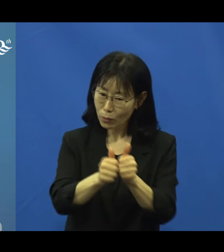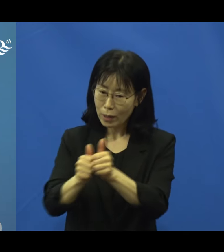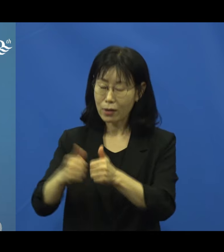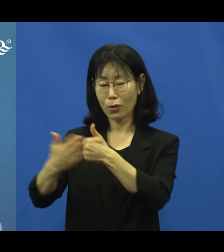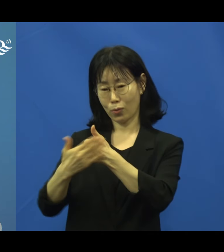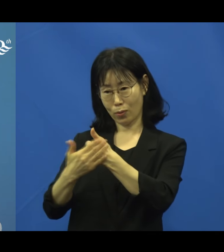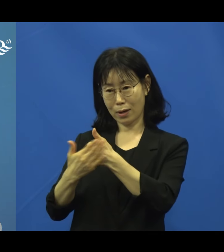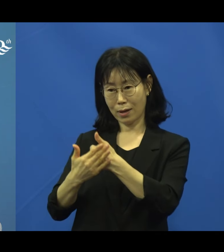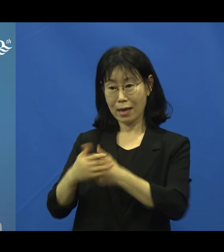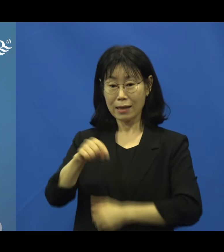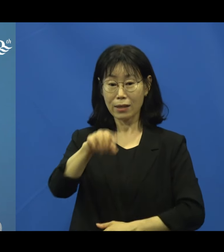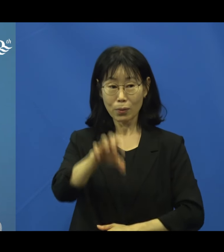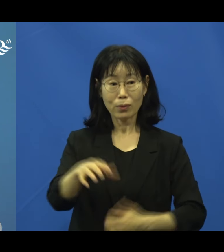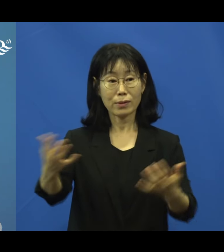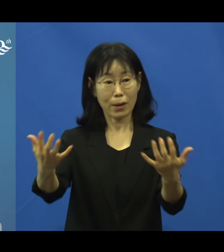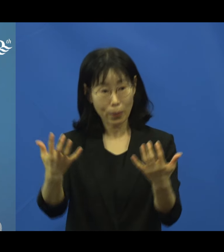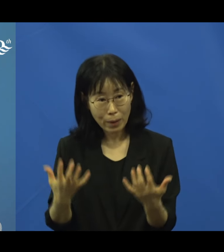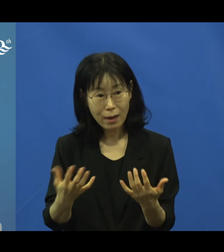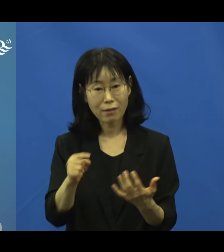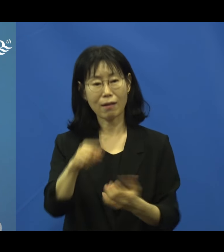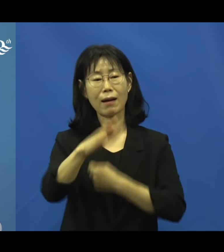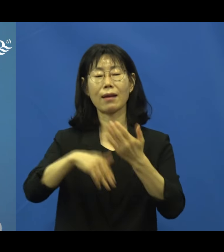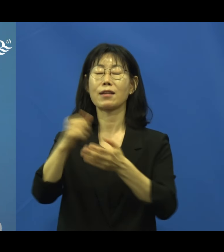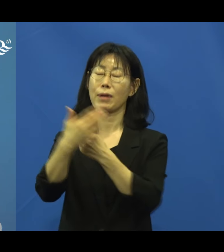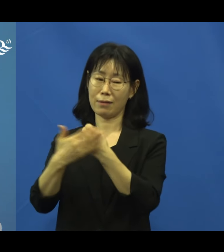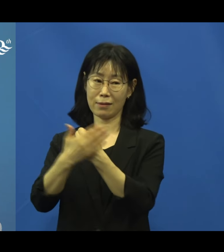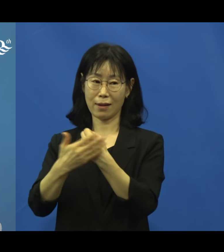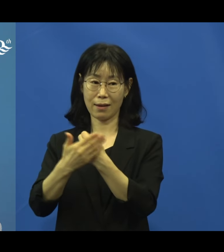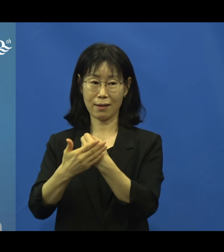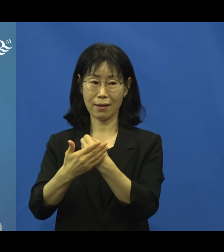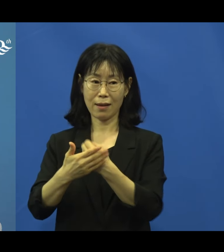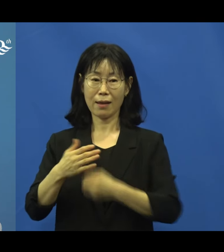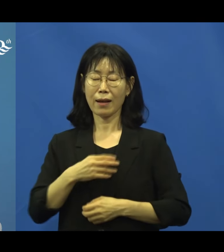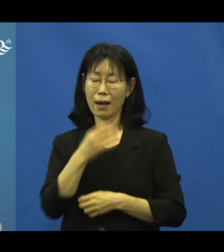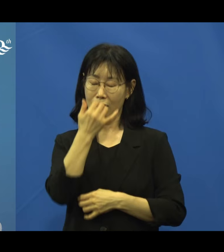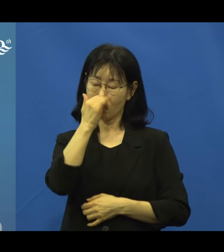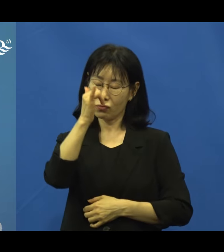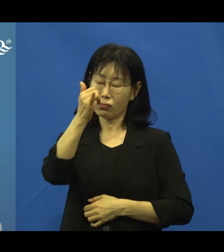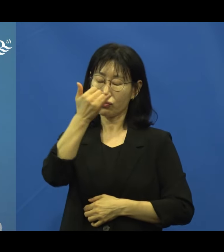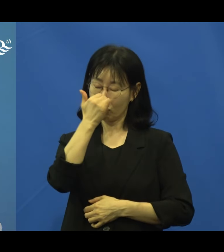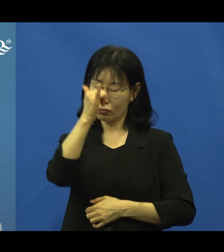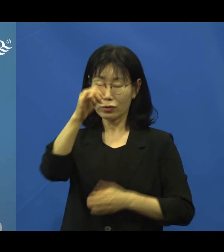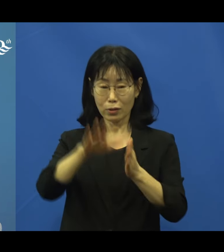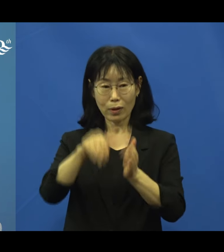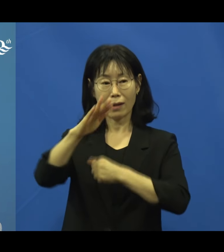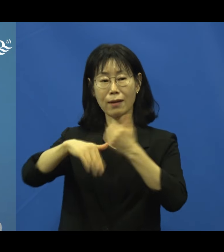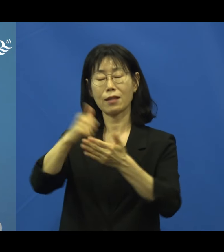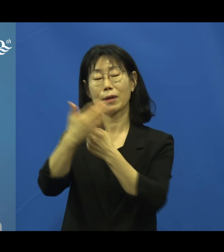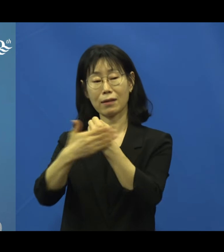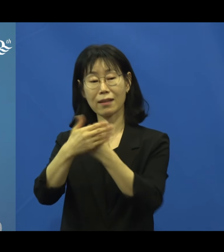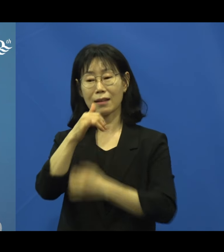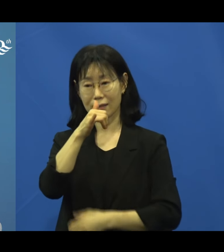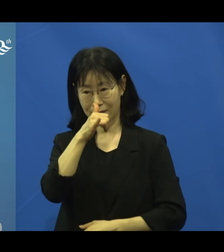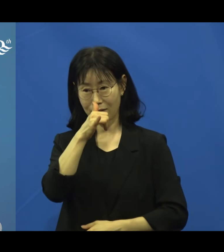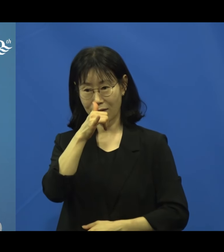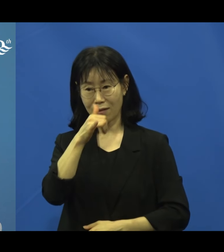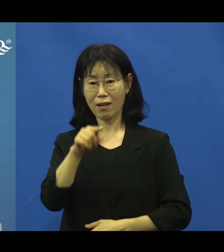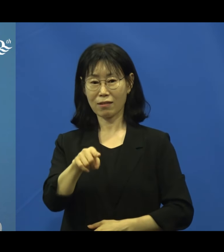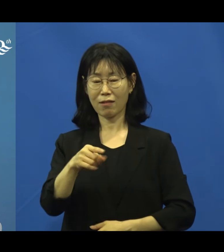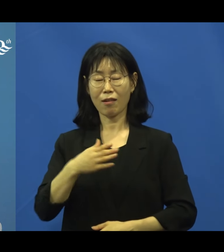하나님의 은혜가 나도 모르는 사이에 내가 자는 동안에도 막 수도 없이 일어난 거예요. 그게 내 잘난 줄로